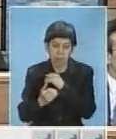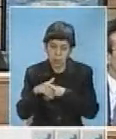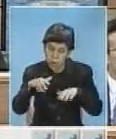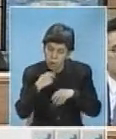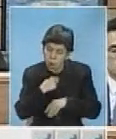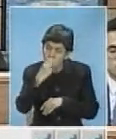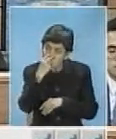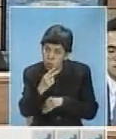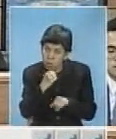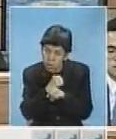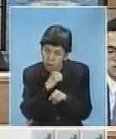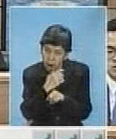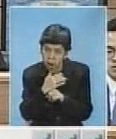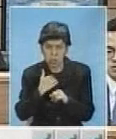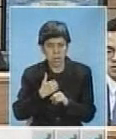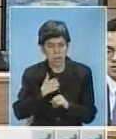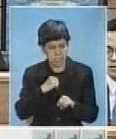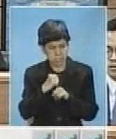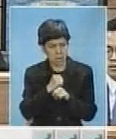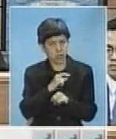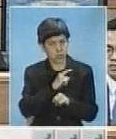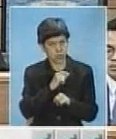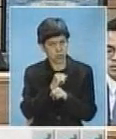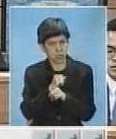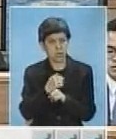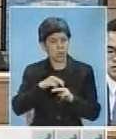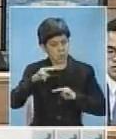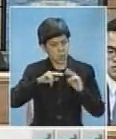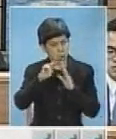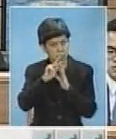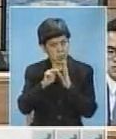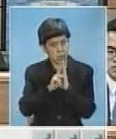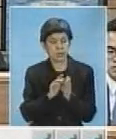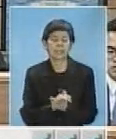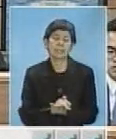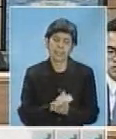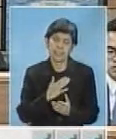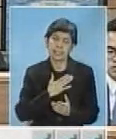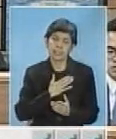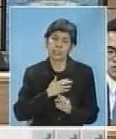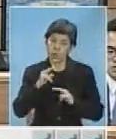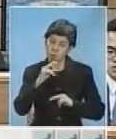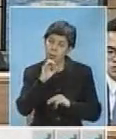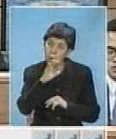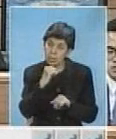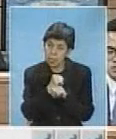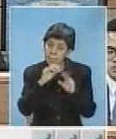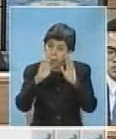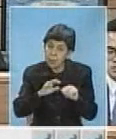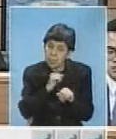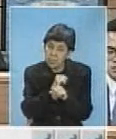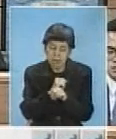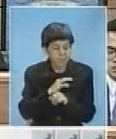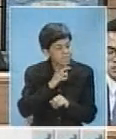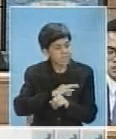าชนที่เลือกมาปฏิบัติหน้าที่ในสภาได้ทำหน้าที่ในการพิจารณากฎหมายจึงมีความจำเป็นที่ต้องพิจารณาว่าการกระทำเช่นนี้เป็น